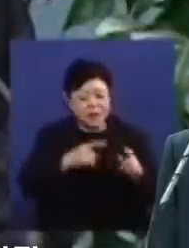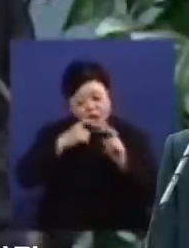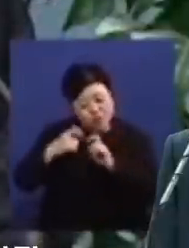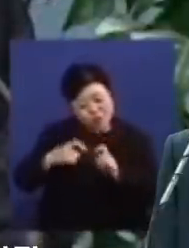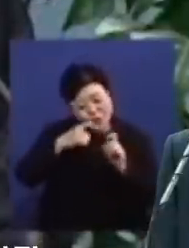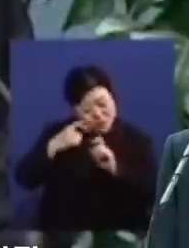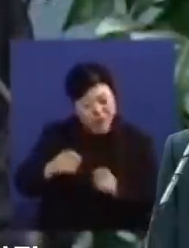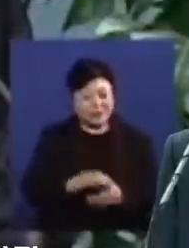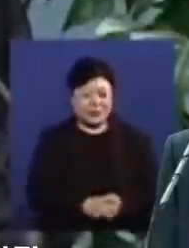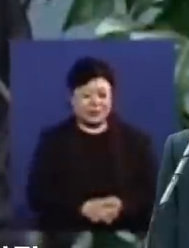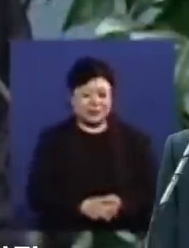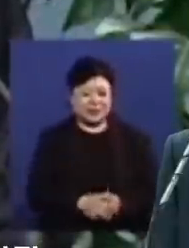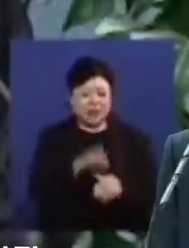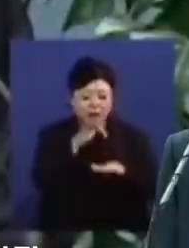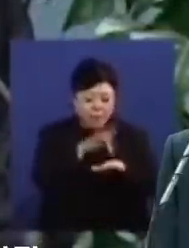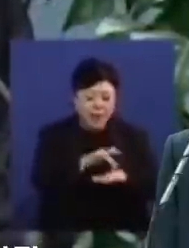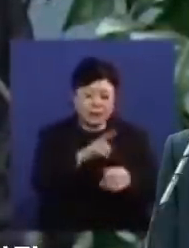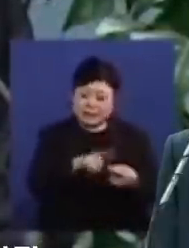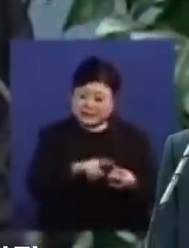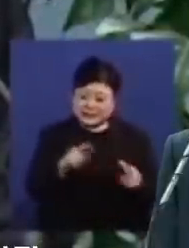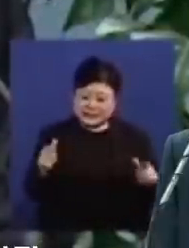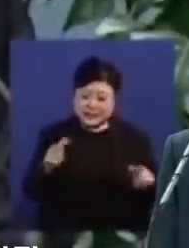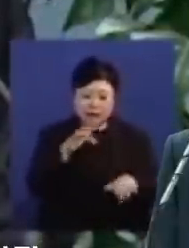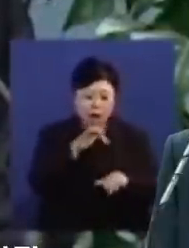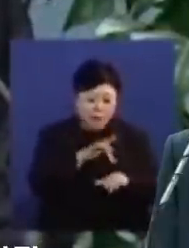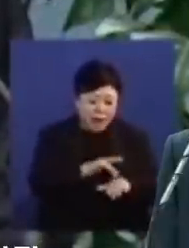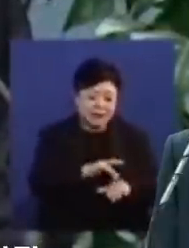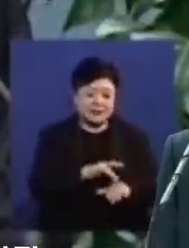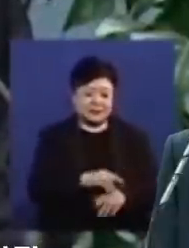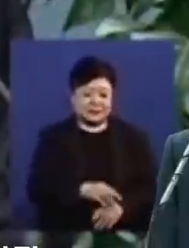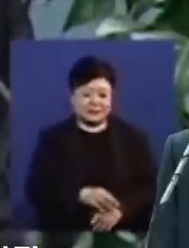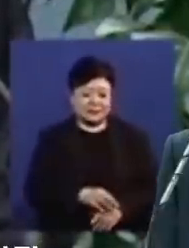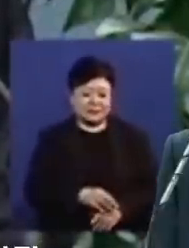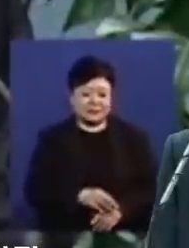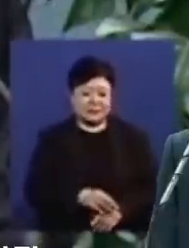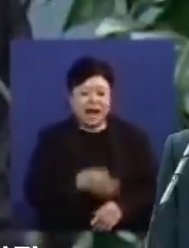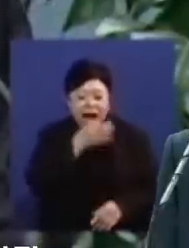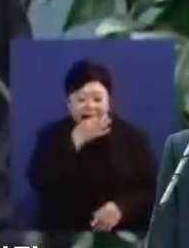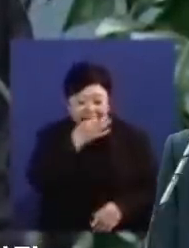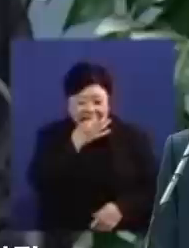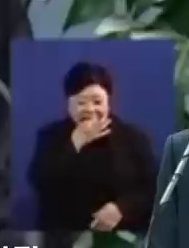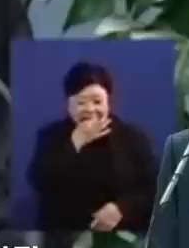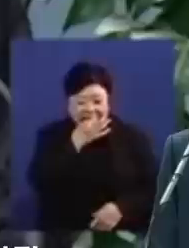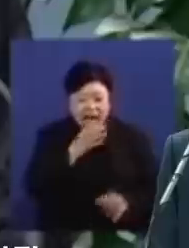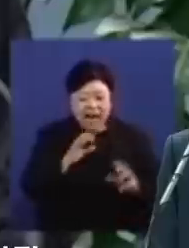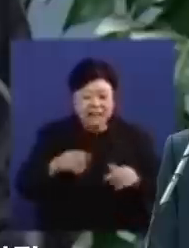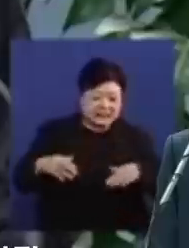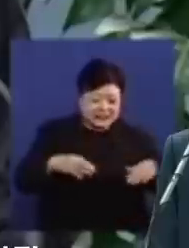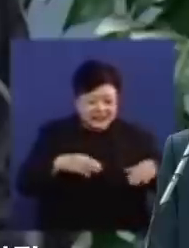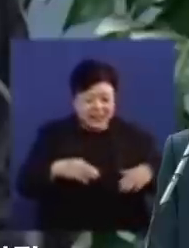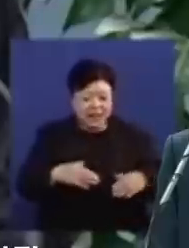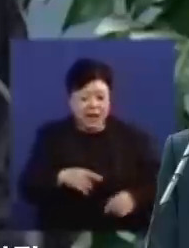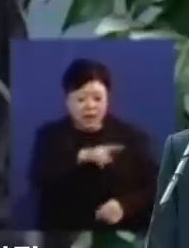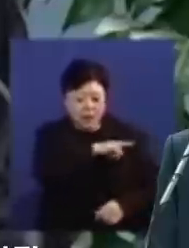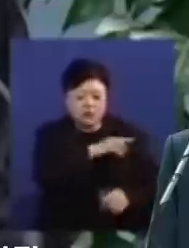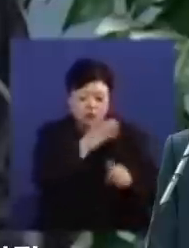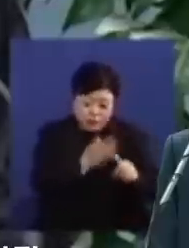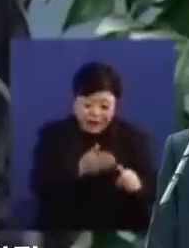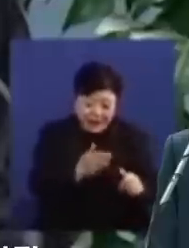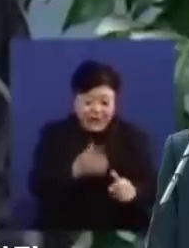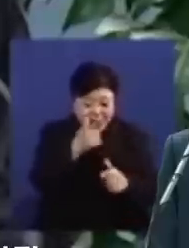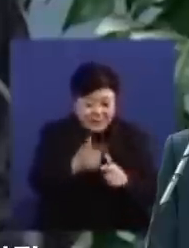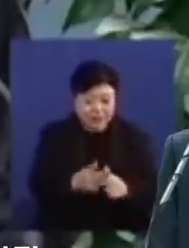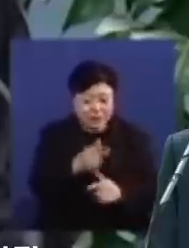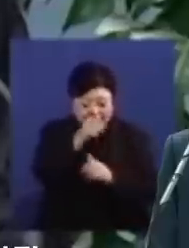이야기해도 말이 맞지 않아요. 마귀는 자꾸 너희 정욕과 안목의 정욕과 이 세상 자랑을 먼저 구하라고 하는데